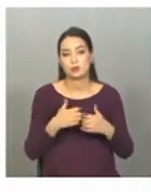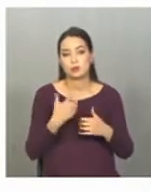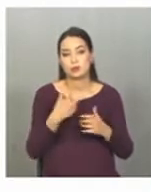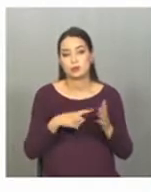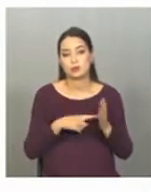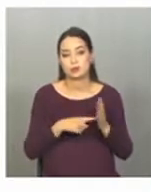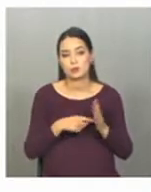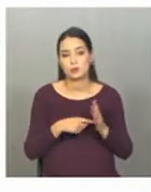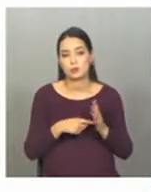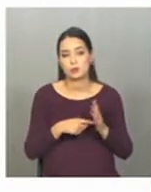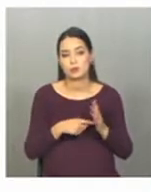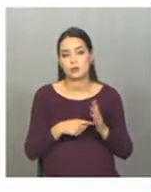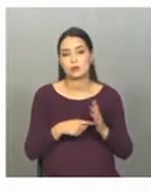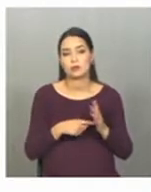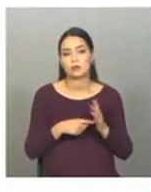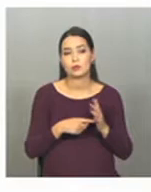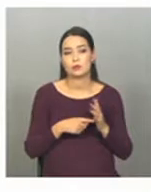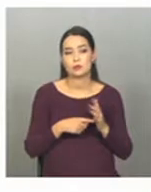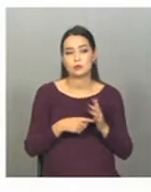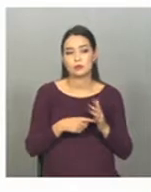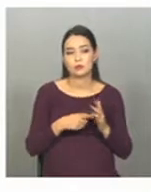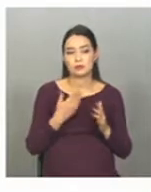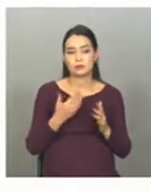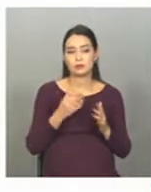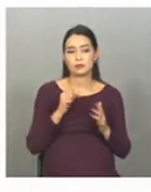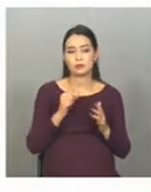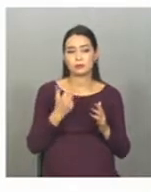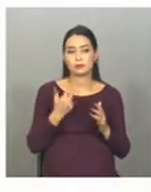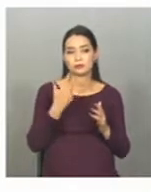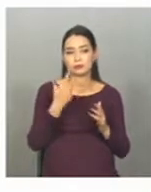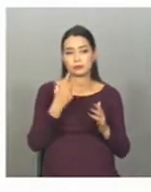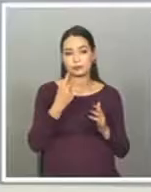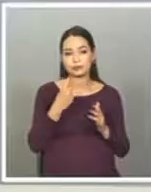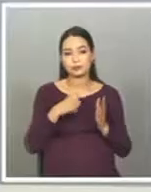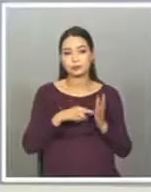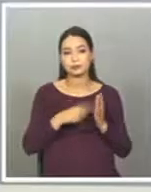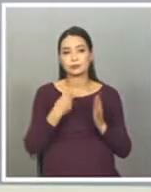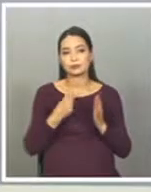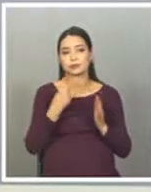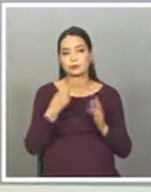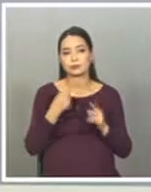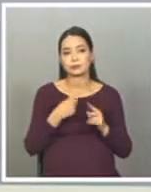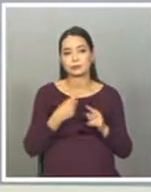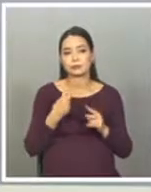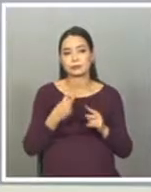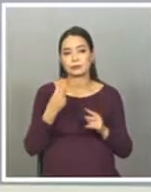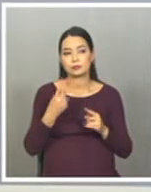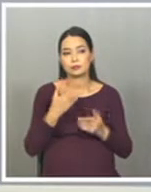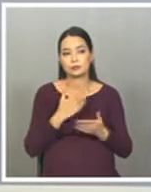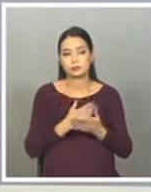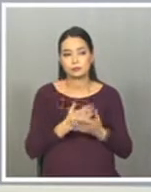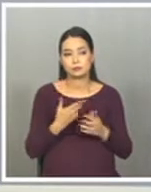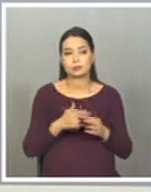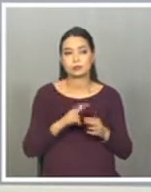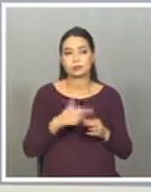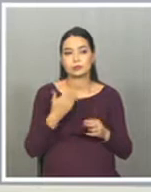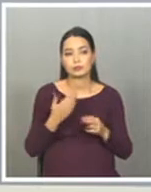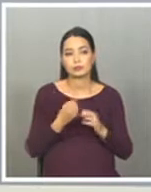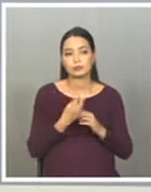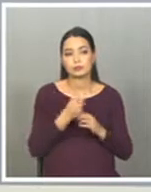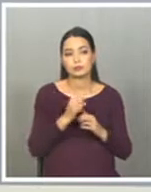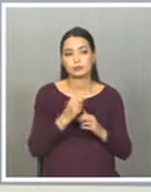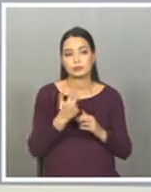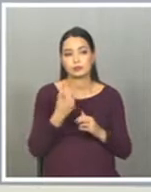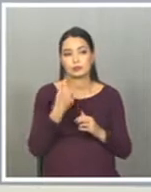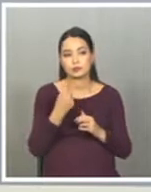Ал А-ның 3-тен 2 дәрежесін А-ның 3-тен 1 дәрежесінің квадраты түрінде жаздық. Келесі 12 А-ның 3-тен 1 дәрежесі.